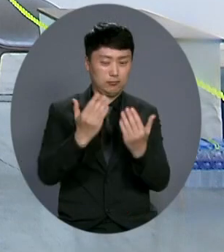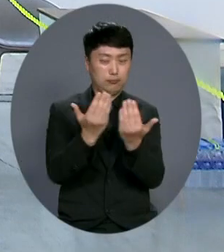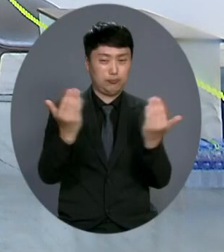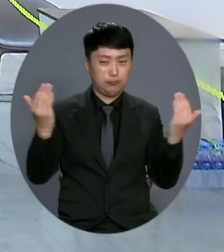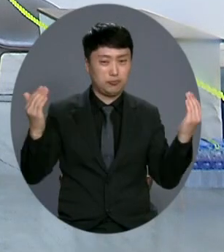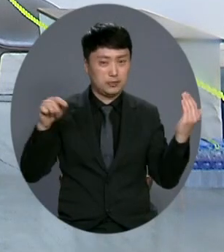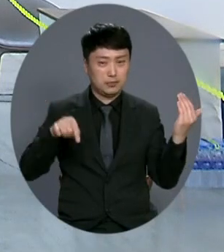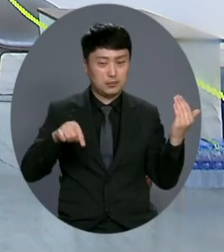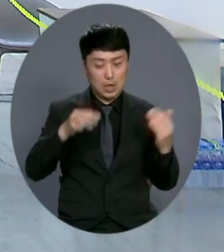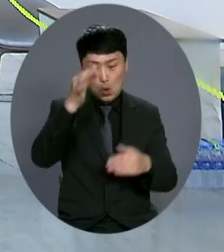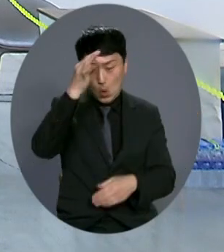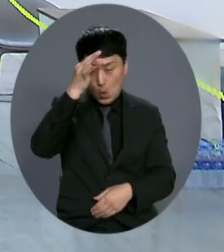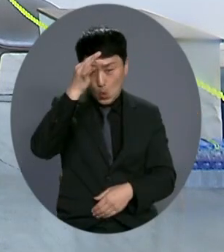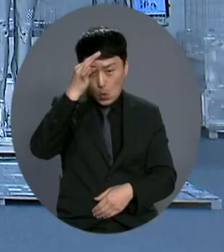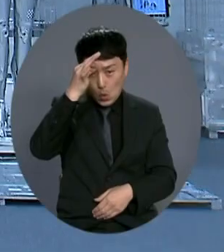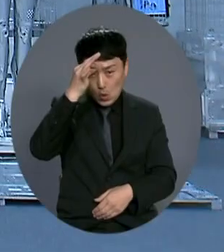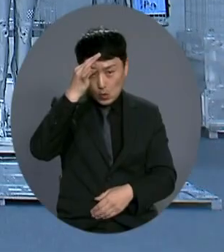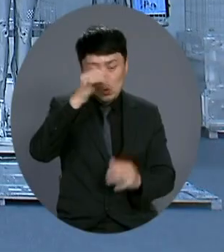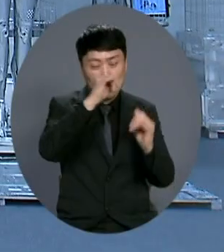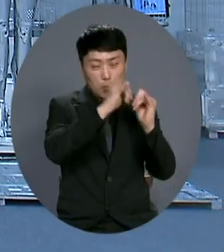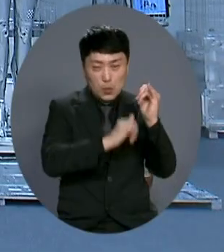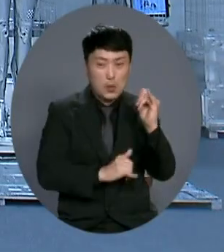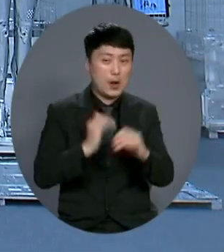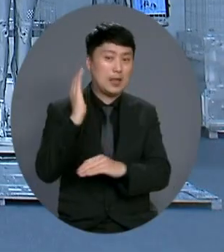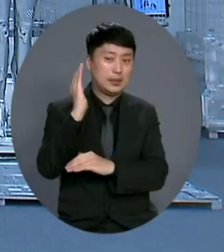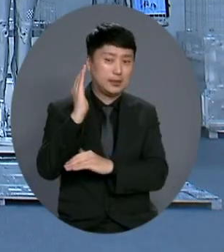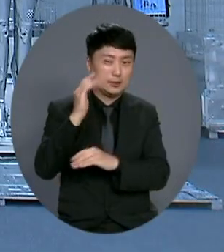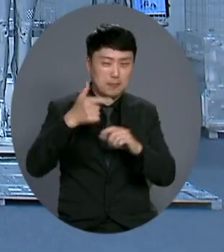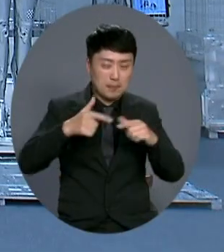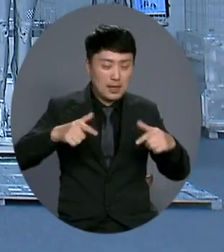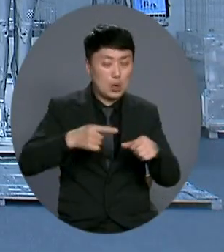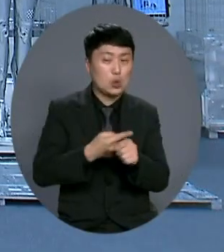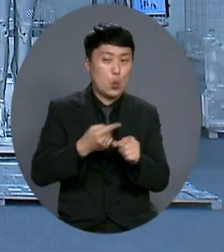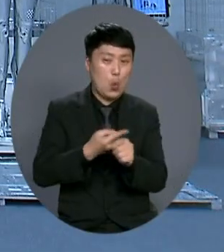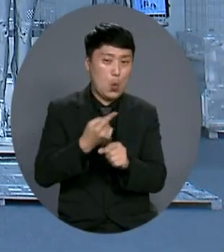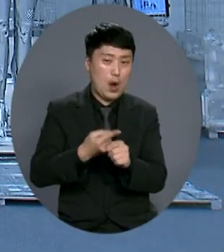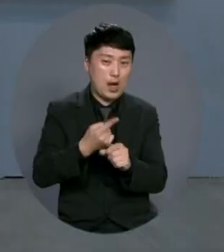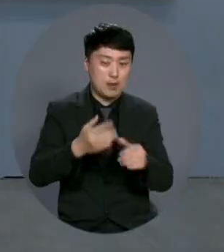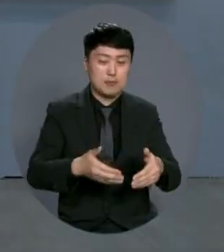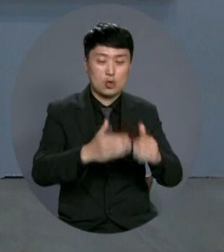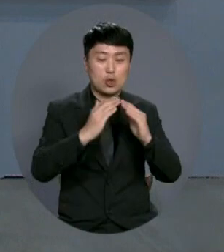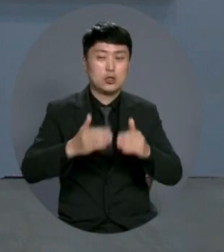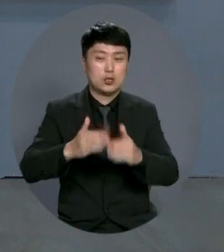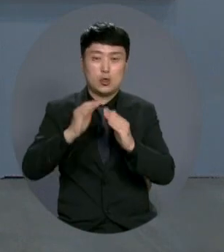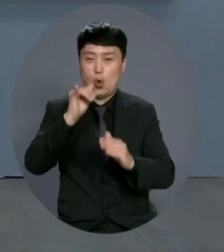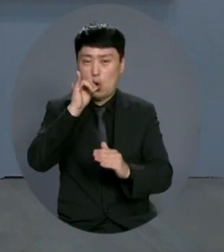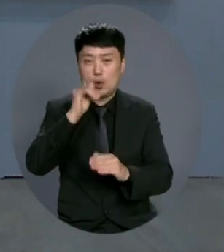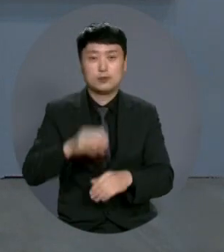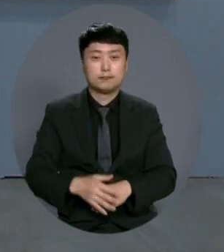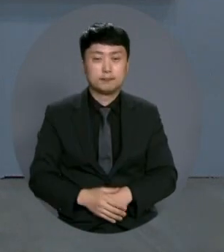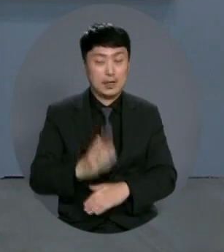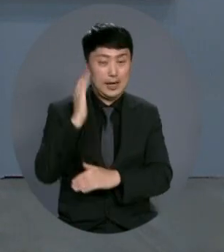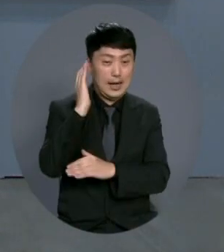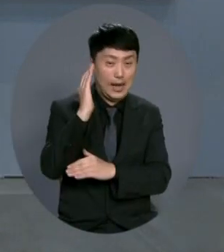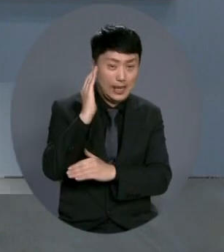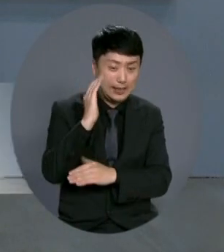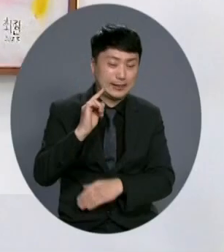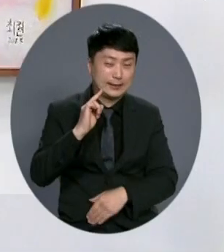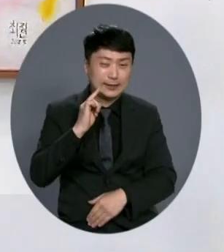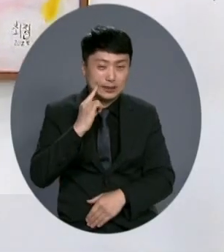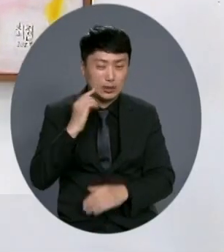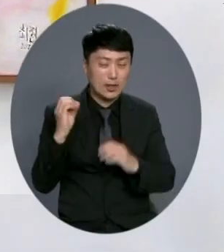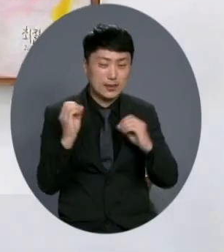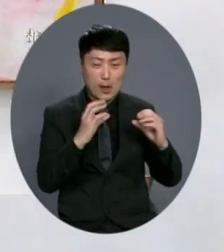동시대 과학기술과 신화적 스토리텔링을 결합한 조각 작품도 주목받습니다. 다양한 강연과 아트토크